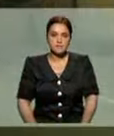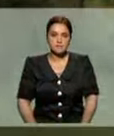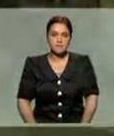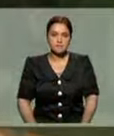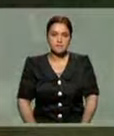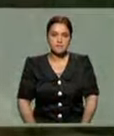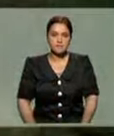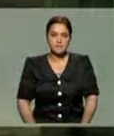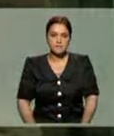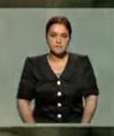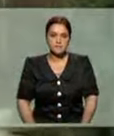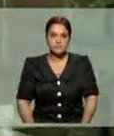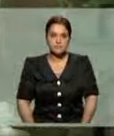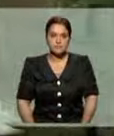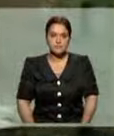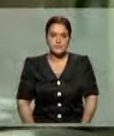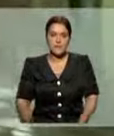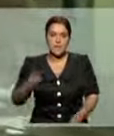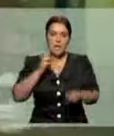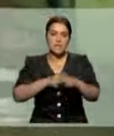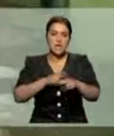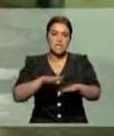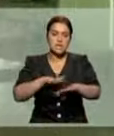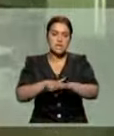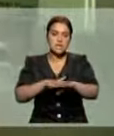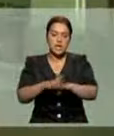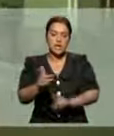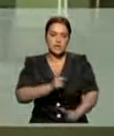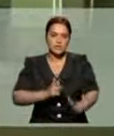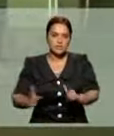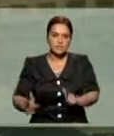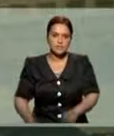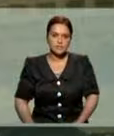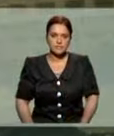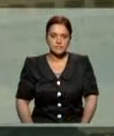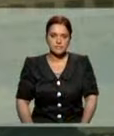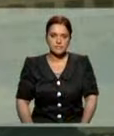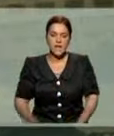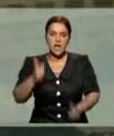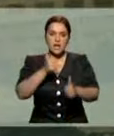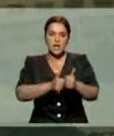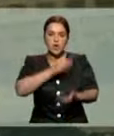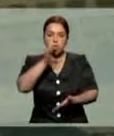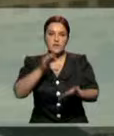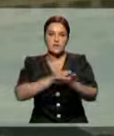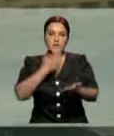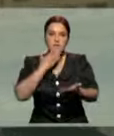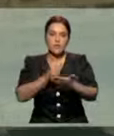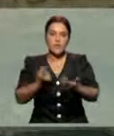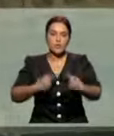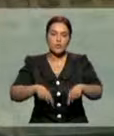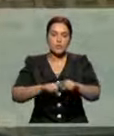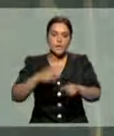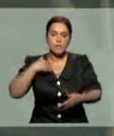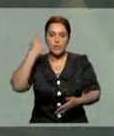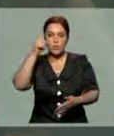И металлическая сетка готова к использованию. Каждый отвечает за свой участок, поэтому мы и